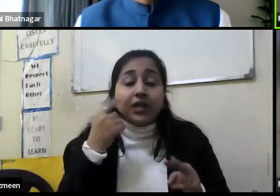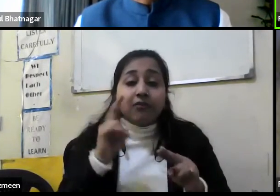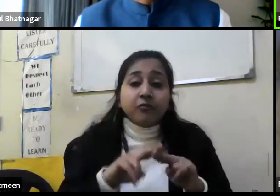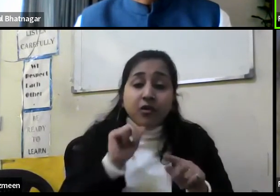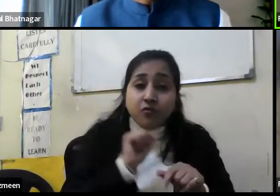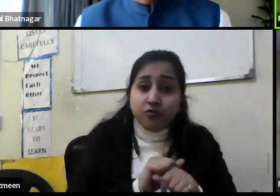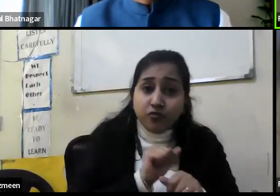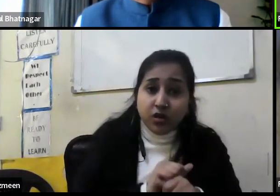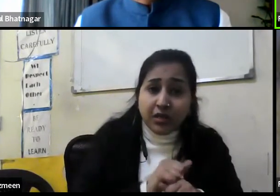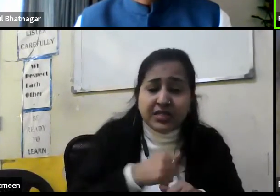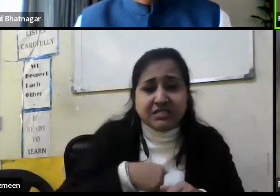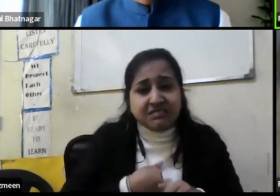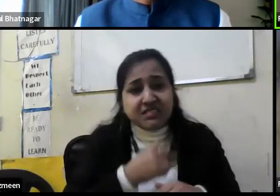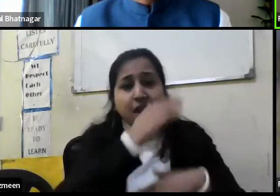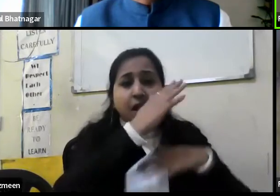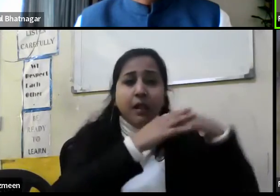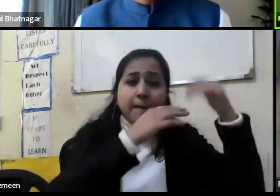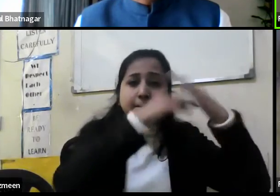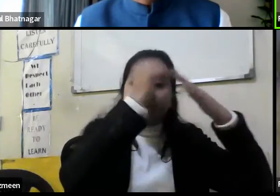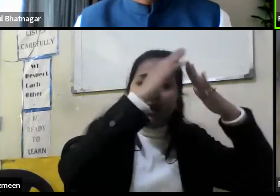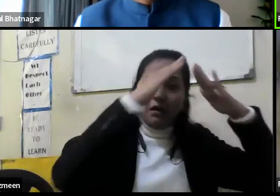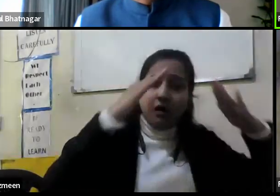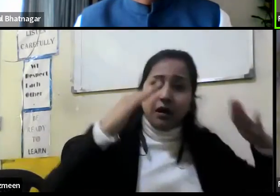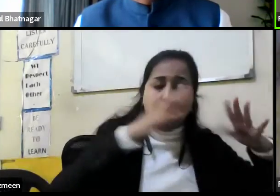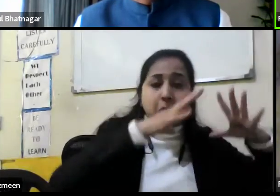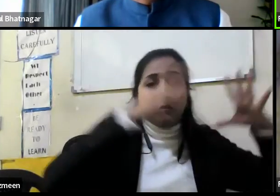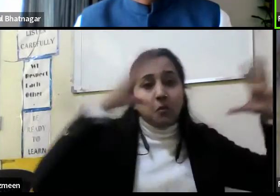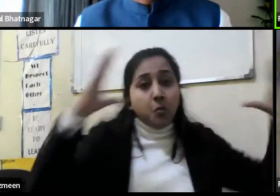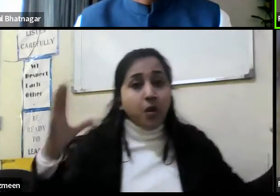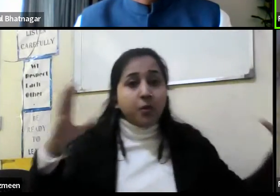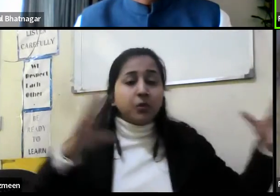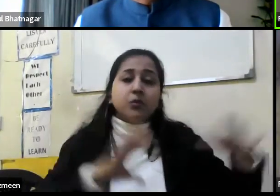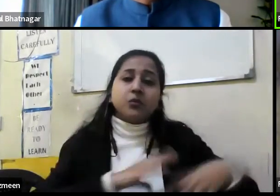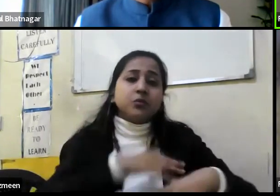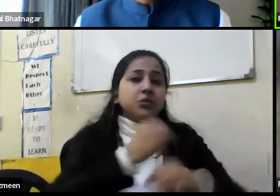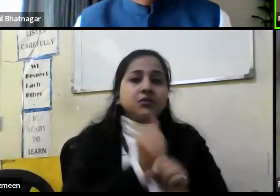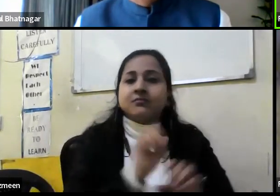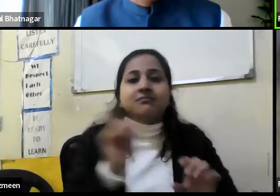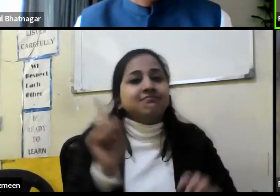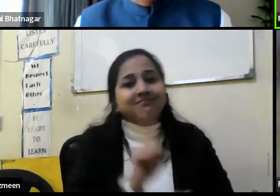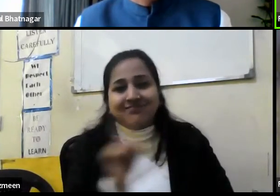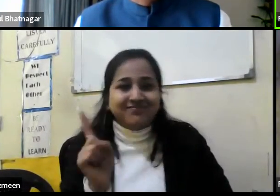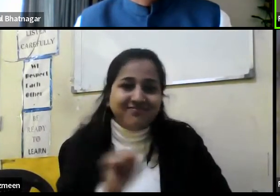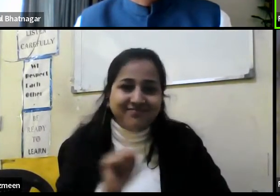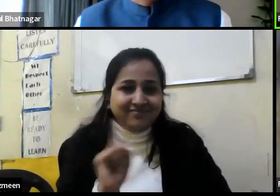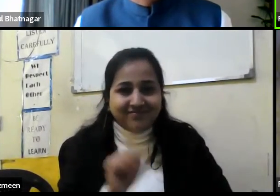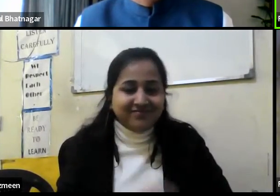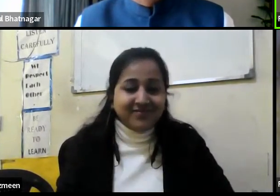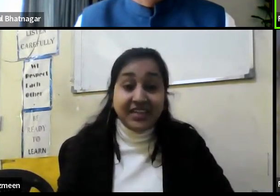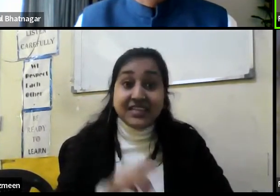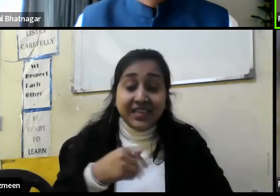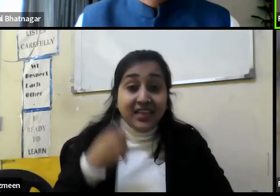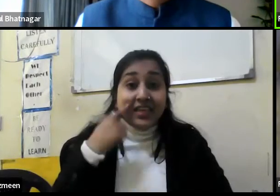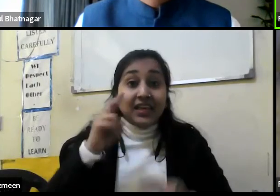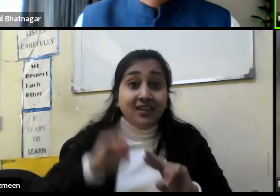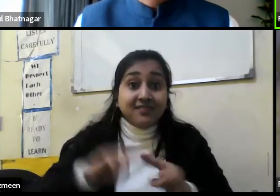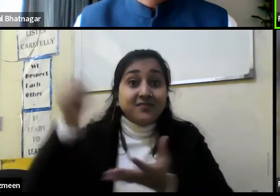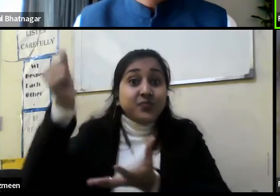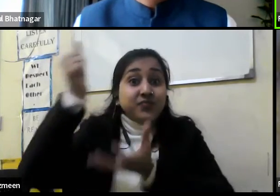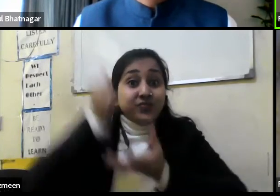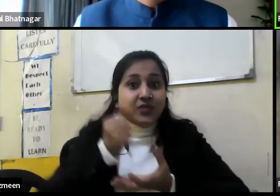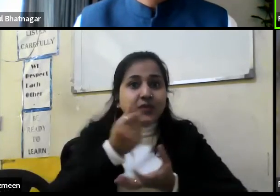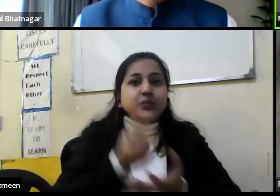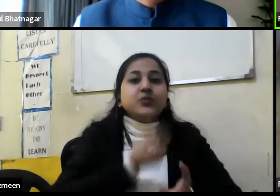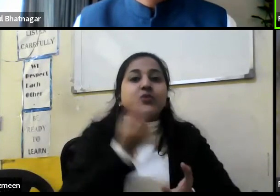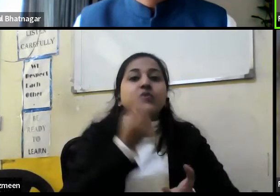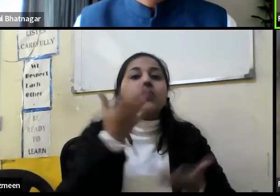कोई बिल्डिंग बना लूं, कैपिटल इक्विपमेंट में डाल दूं, तो वो गलत बात रहेगी। तो पैसे को यूज कैसे करना